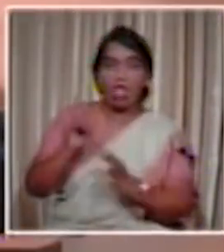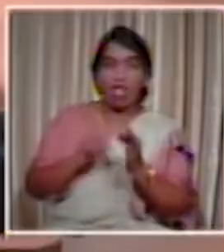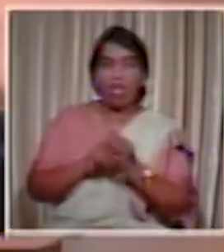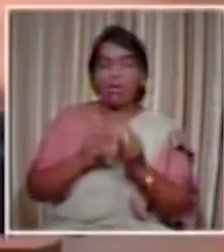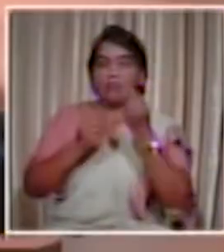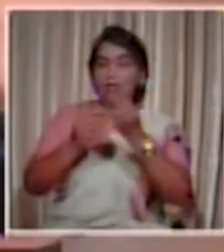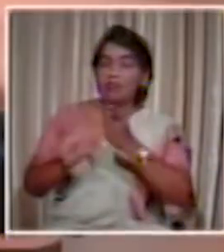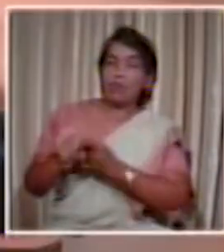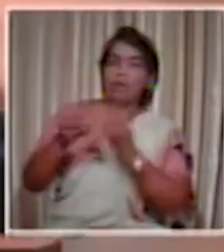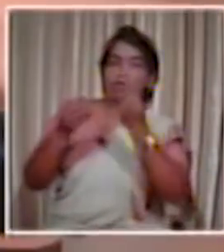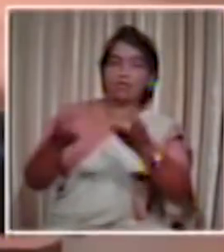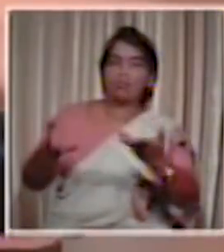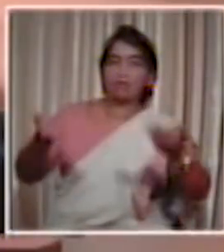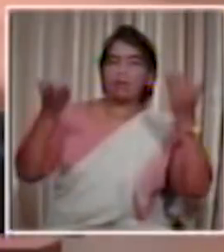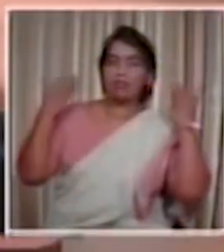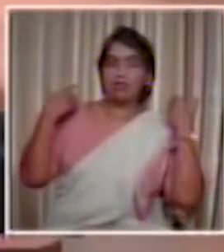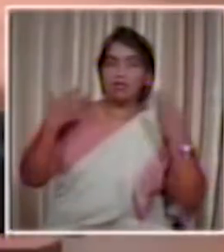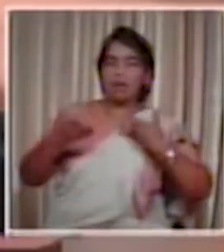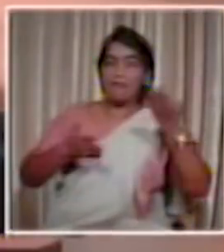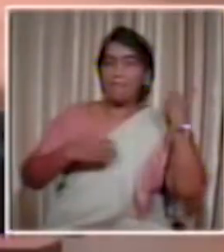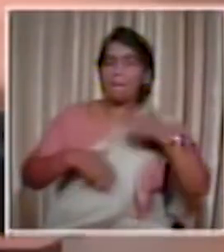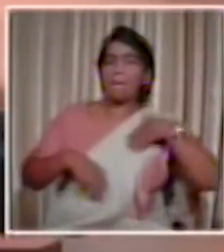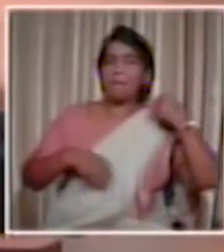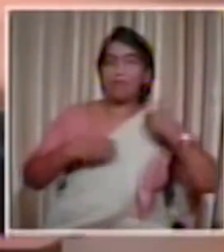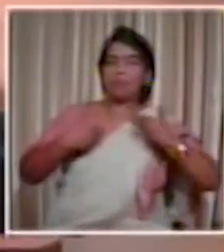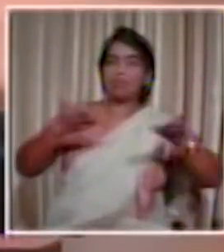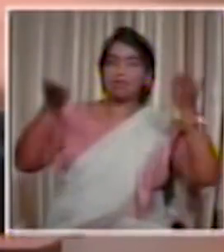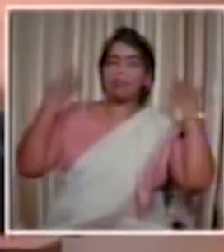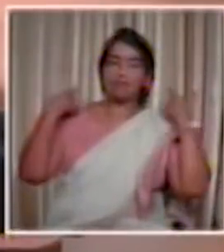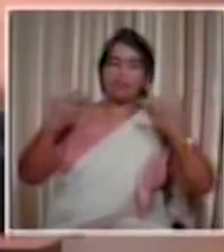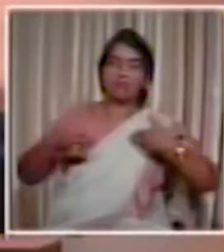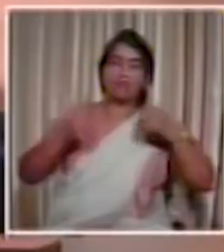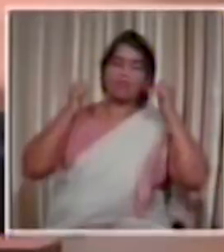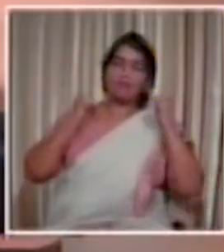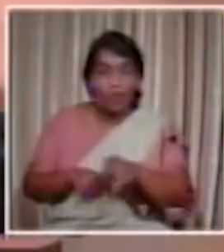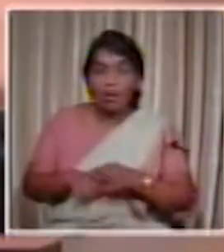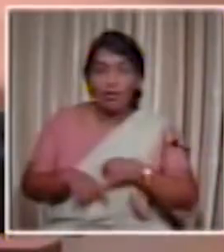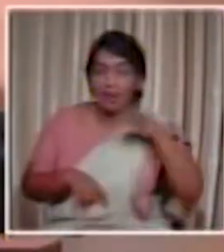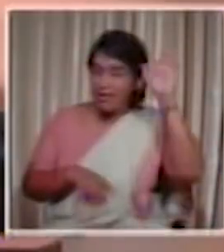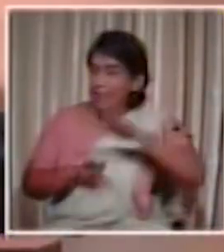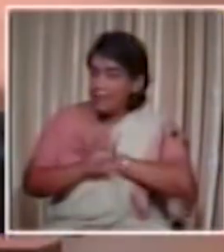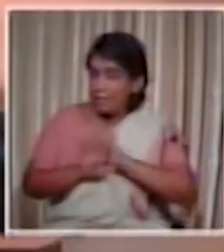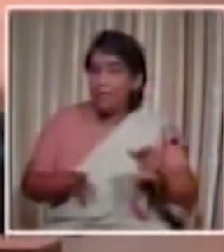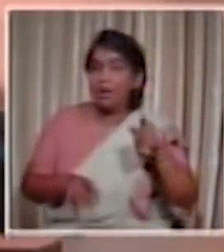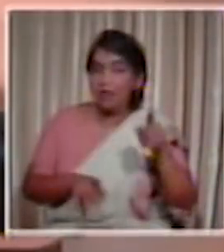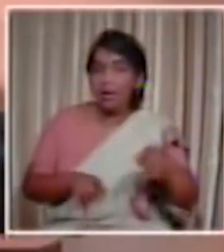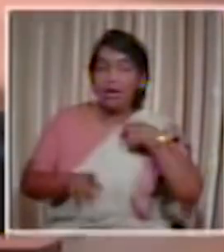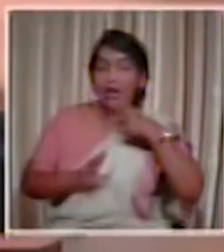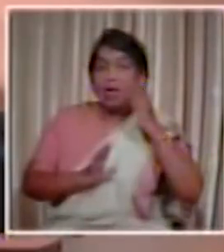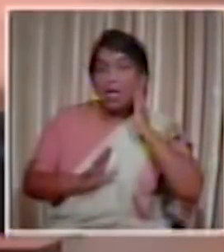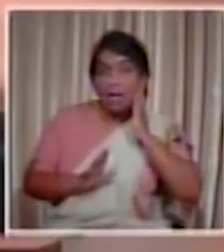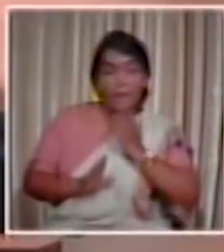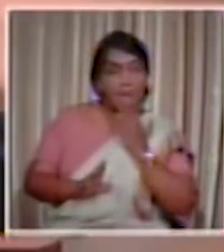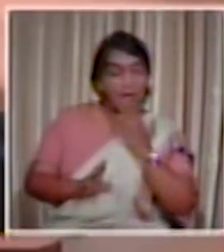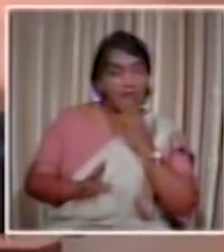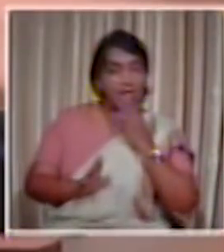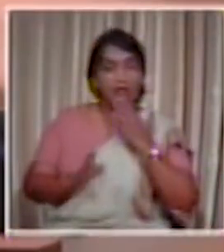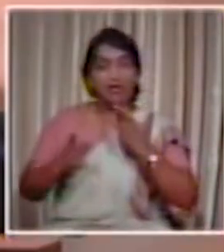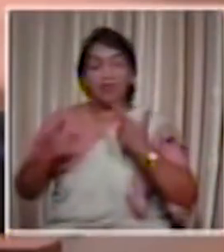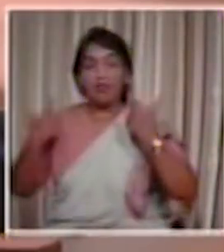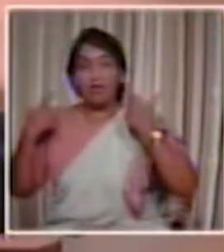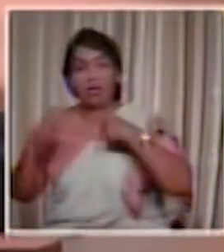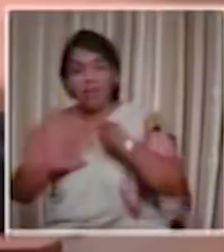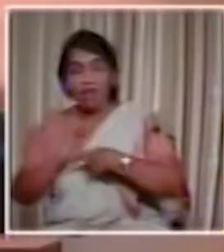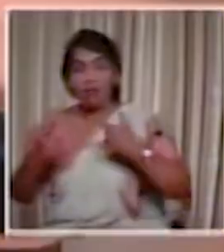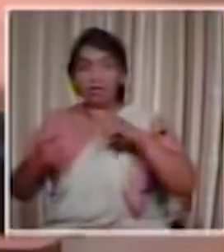දෙන්න දීලා අනේ මේ ජේෂ්ඨ කට්ටිය හතර ගාතෙන් පස්ස පැත්තට වැටෙන්න සිද්ධ වුණේ අද දිත්ත රටවැසියා සාටකේ